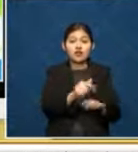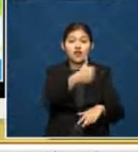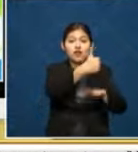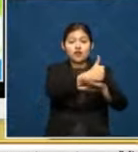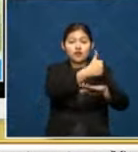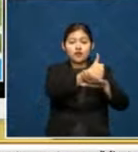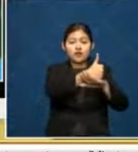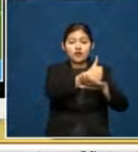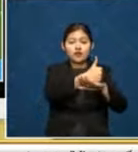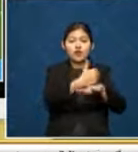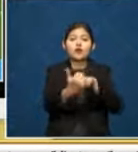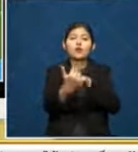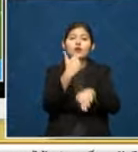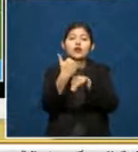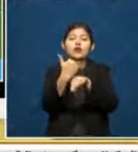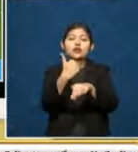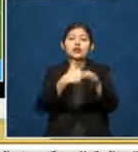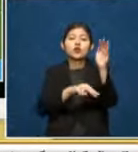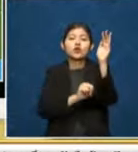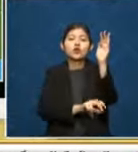แขวงการทางนครศรีธรรมราชที่1